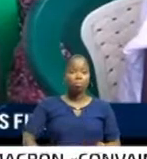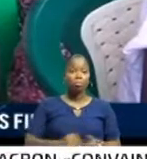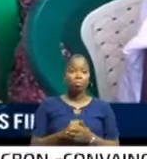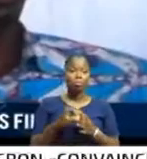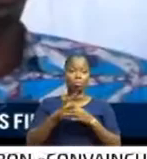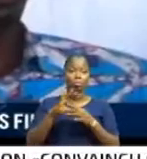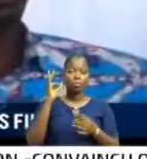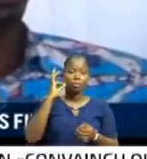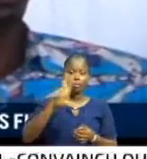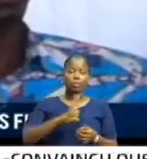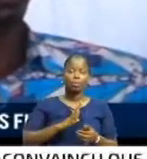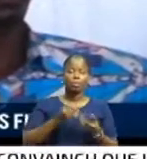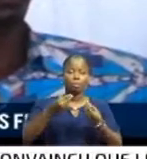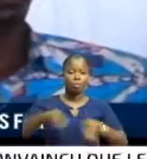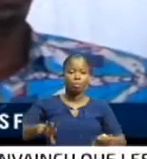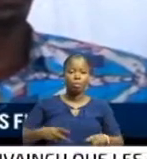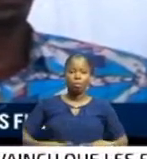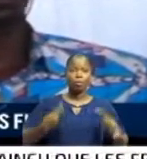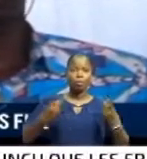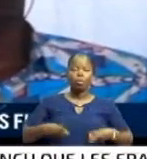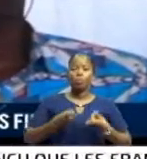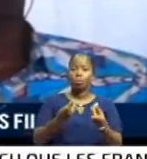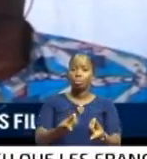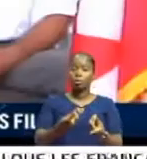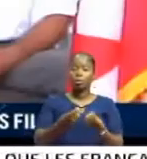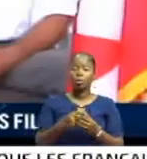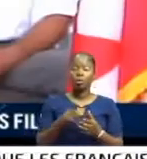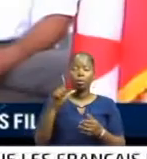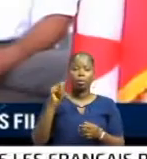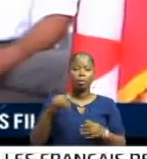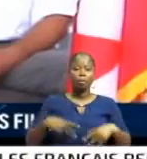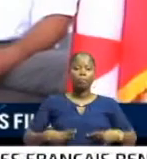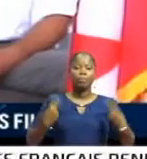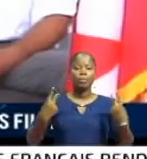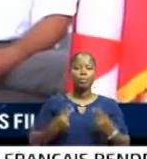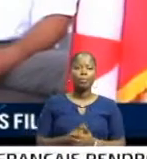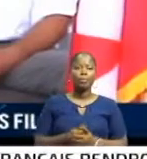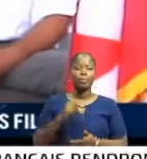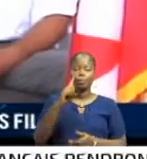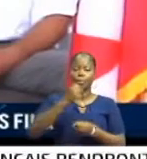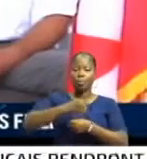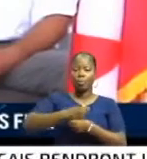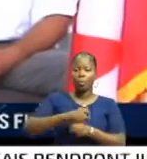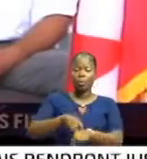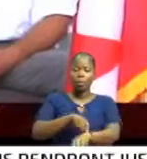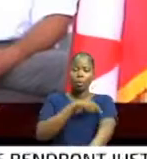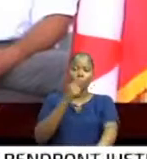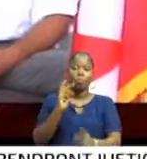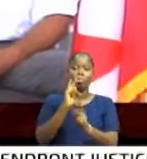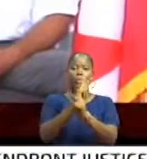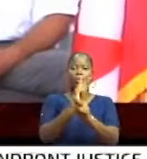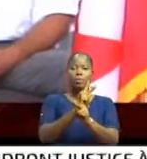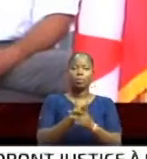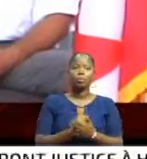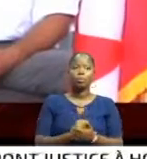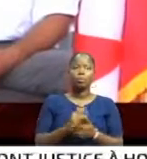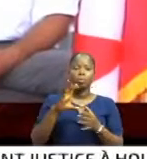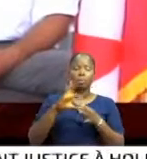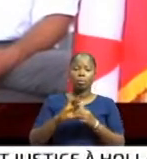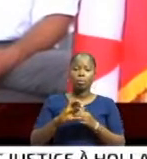qui perd la vie en gros la vie en travaillant de prévention de la